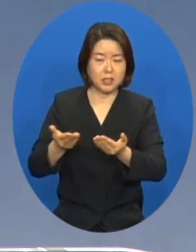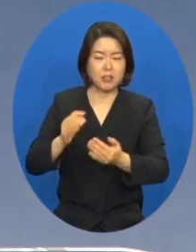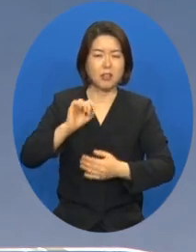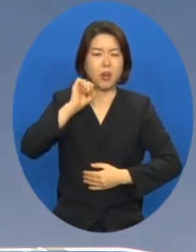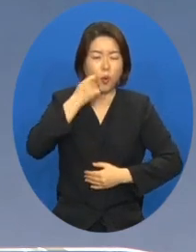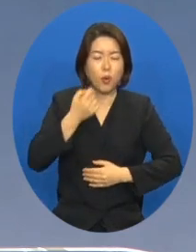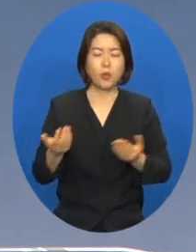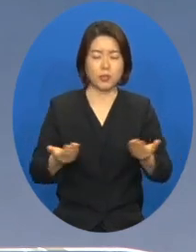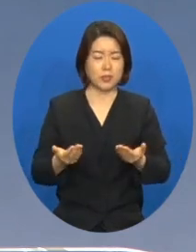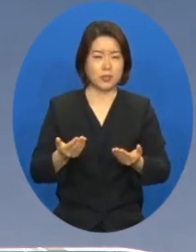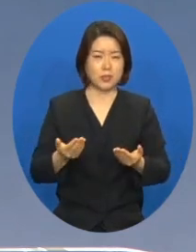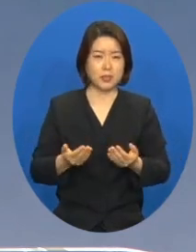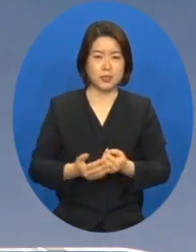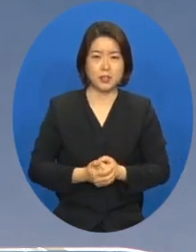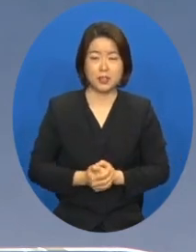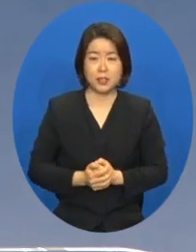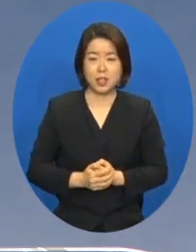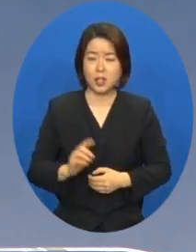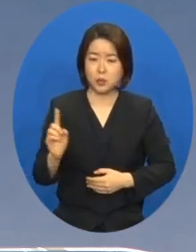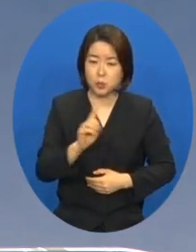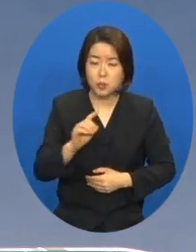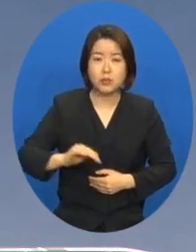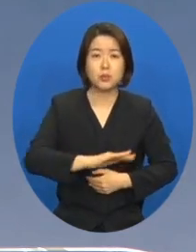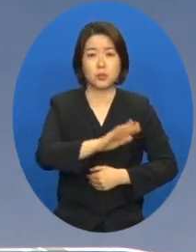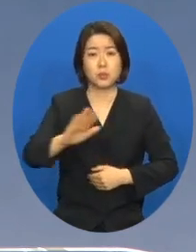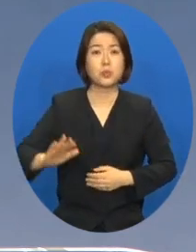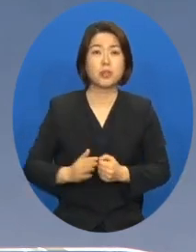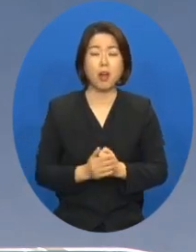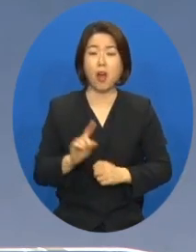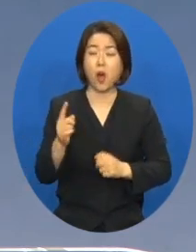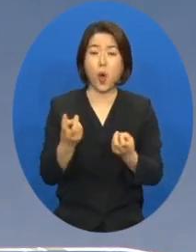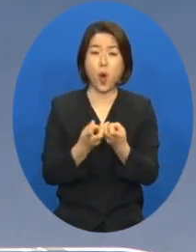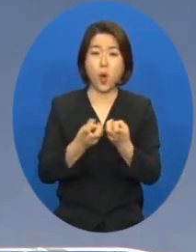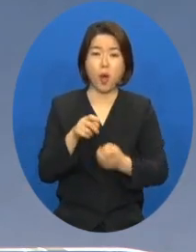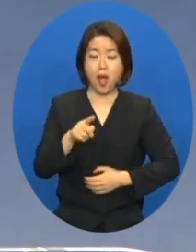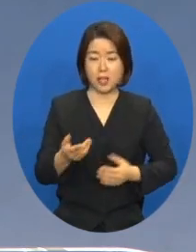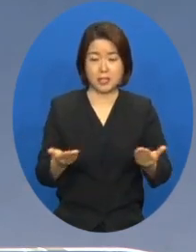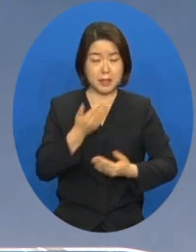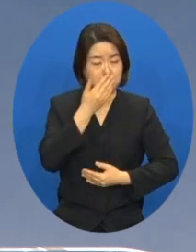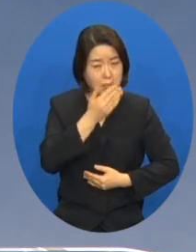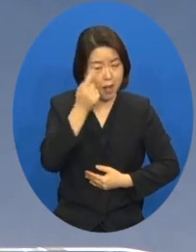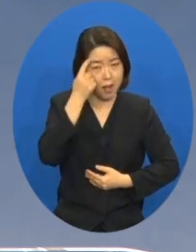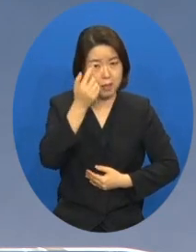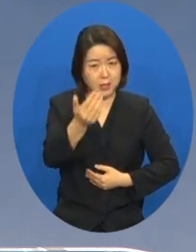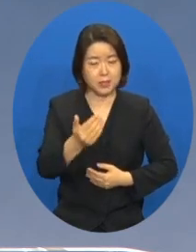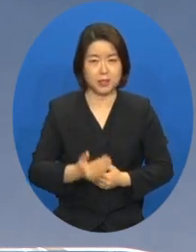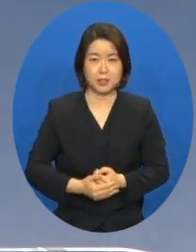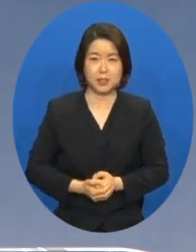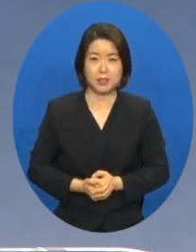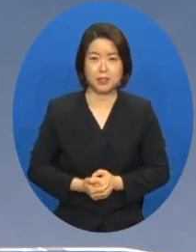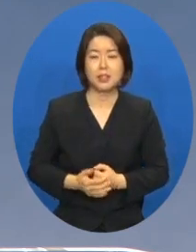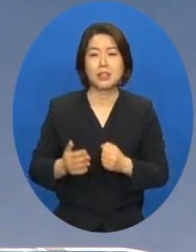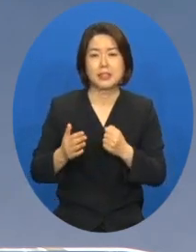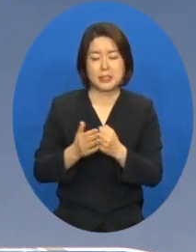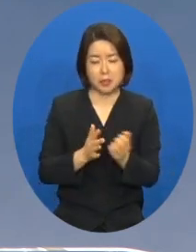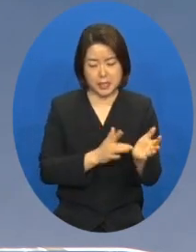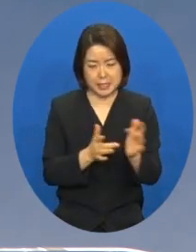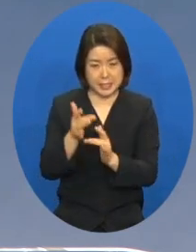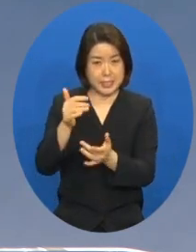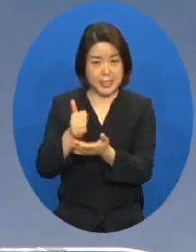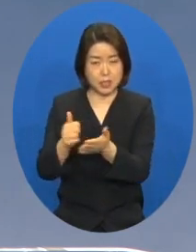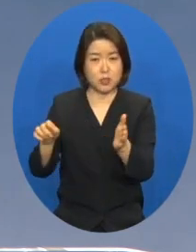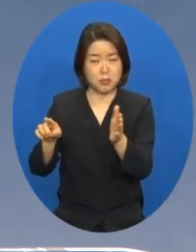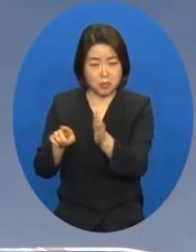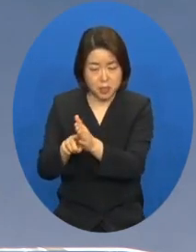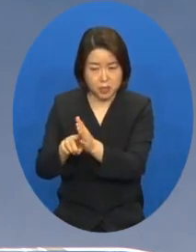일입니다. 도대체 우리가 어떻게 그 일을 할 수 있겠어요? 그러니 예수 믿는 것도 굉장히